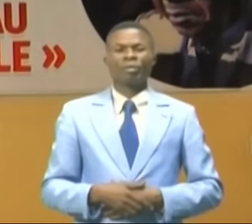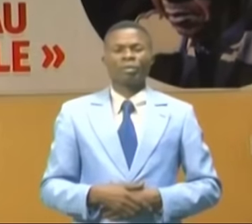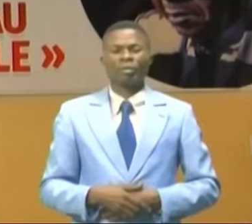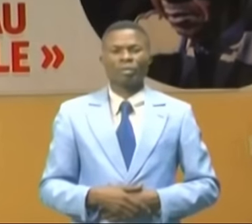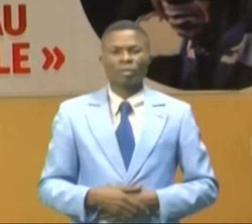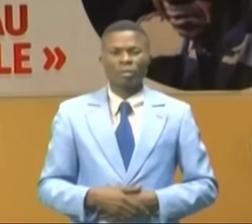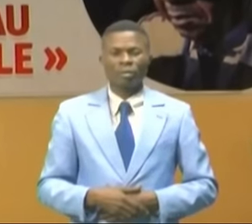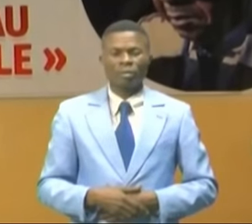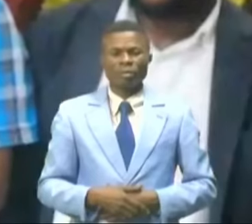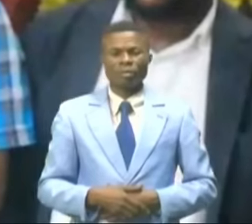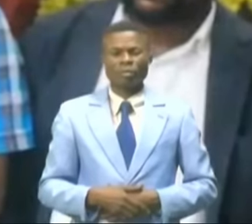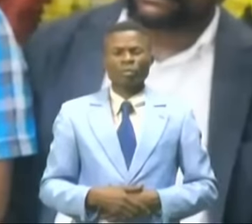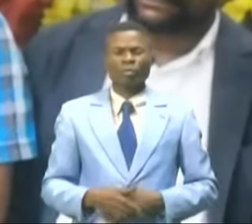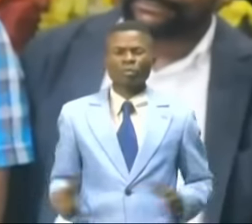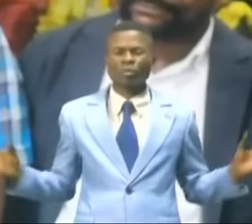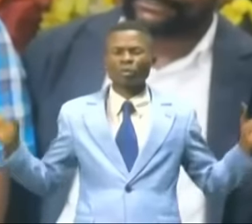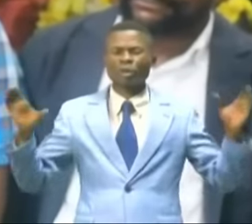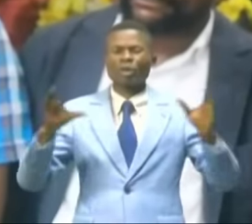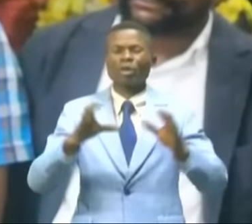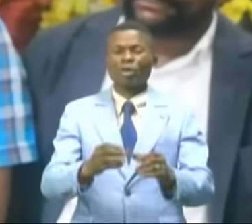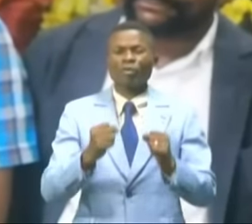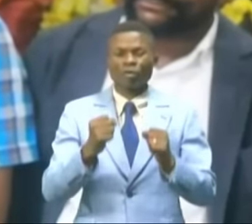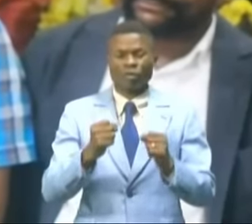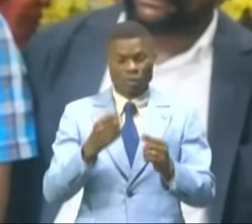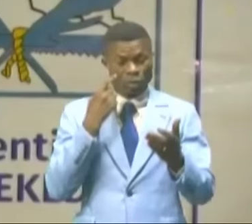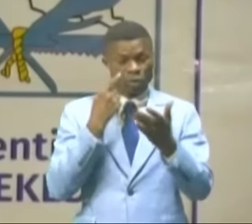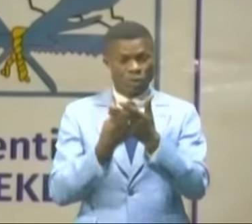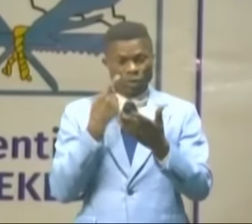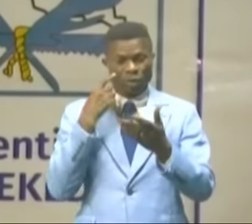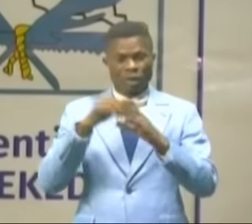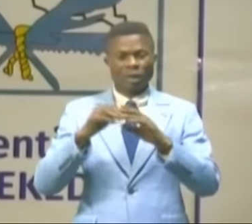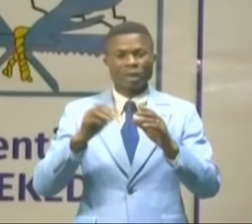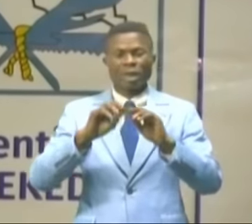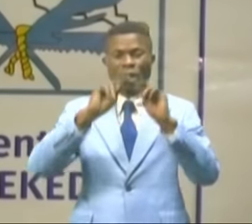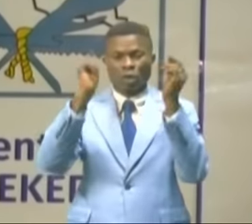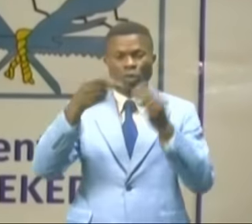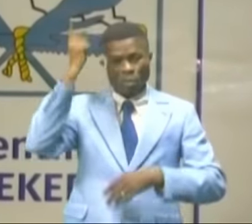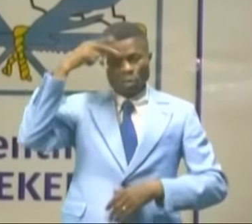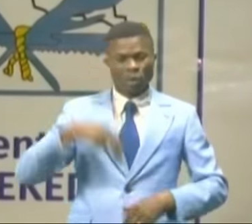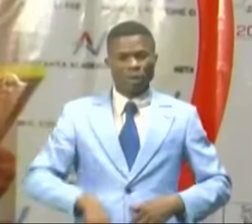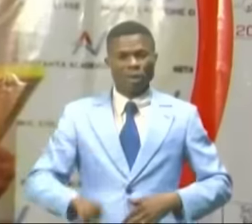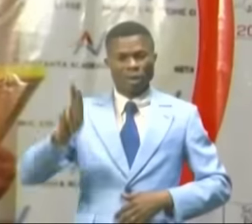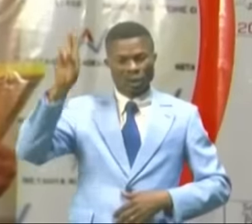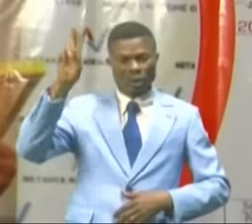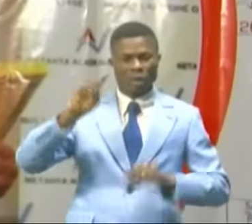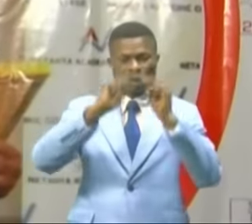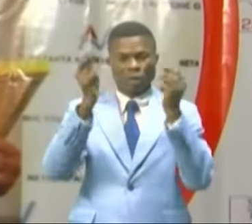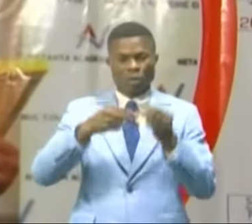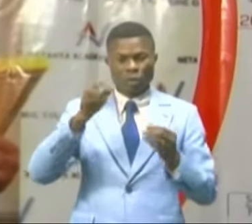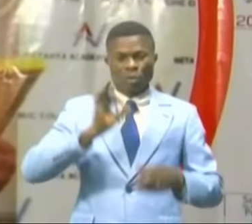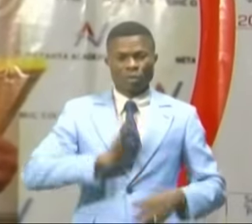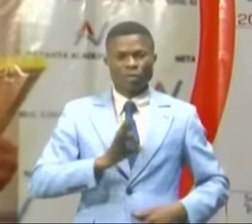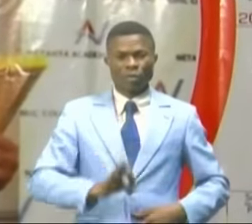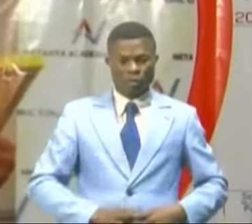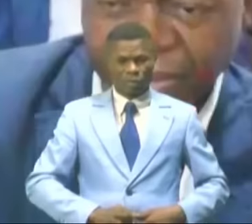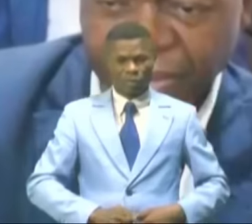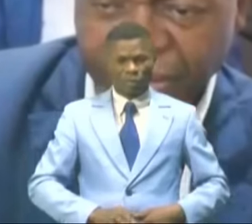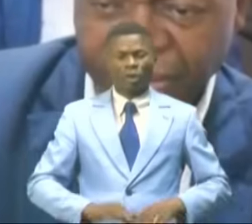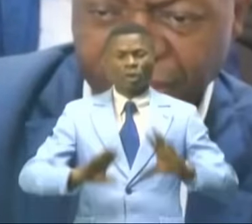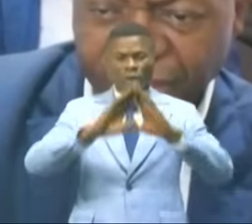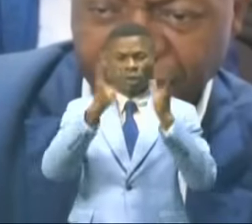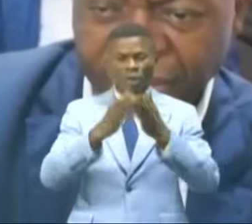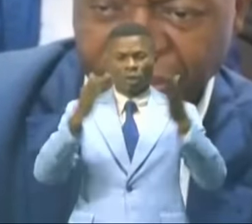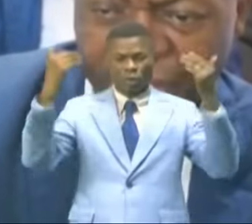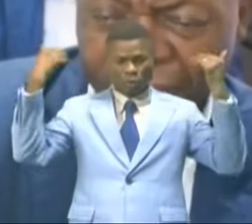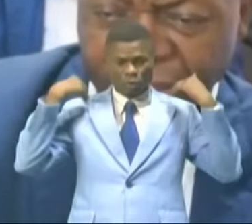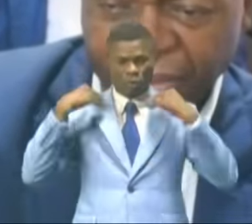C'est une mobilisation tous azimuts qui s'observe au sein de l'UDPS tshisekédi, parti présidentiel où le corps des